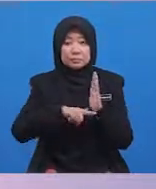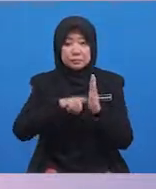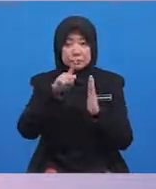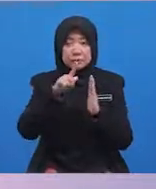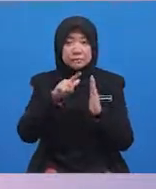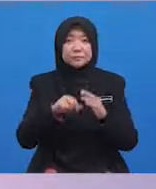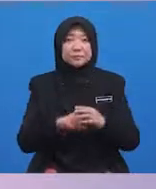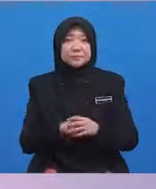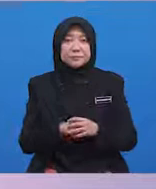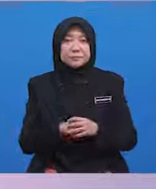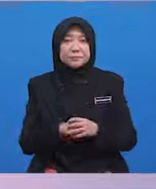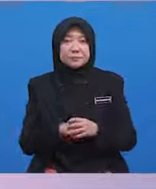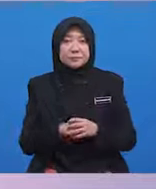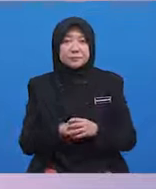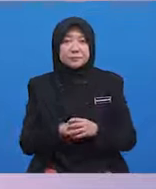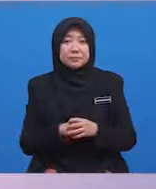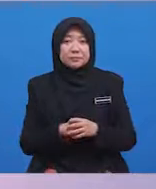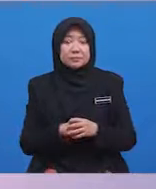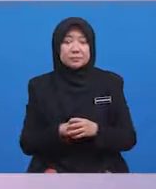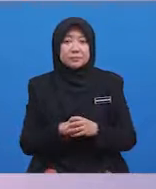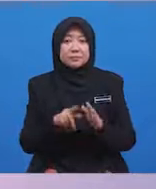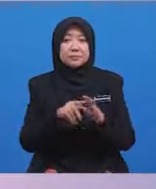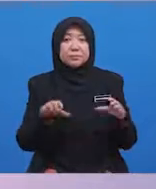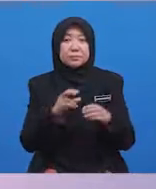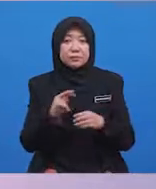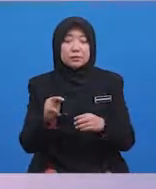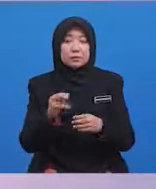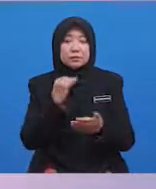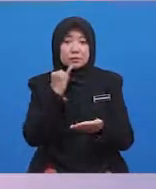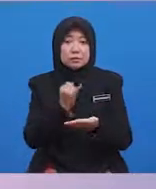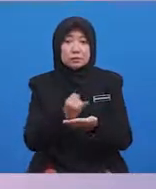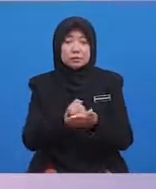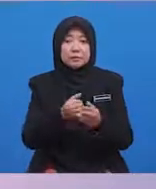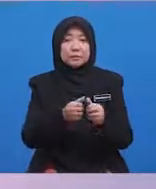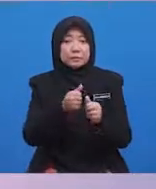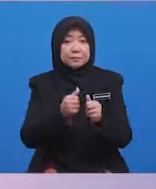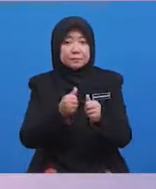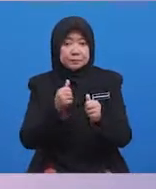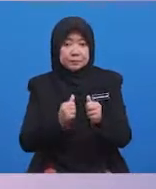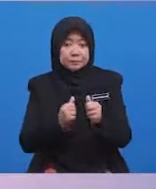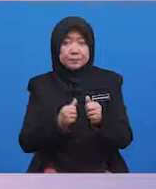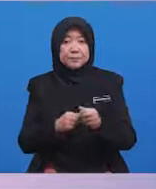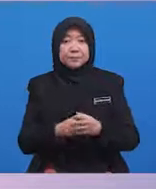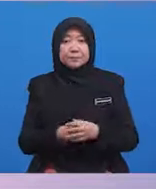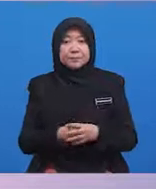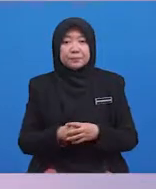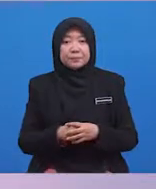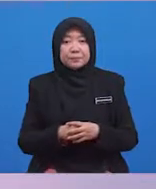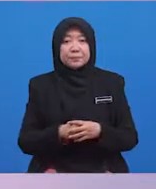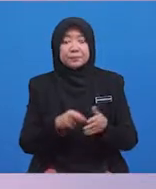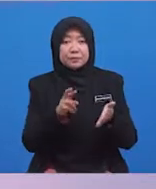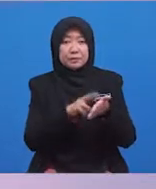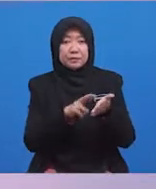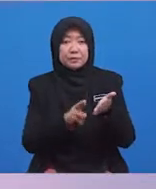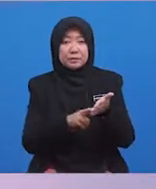berlebihan. Manakala, perbuatan yang jahat hendaklah dijauhi sama sekali. Rangkap